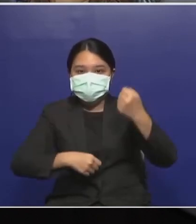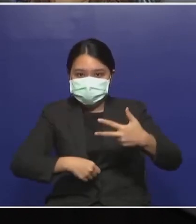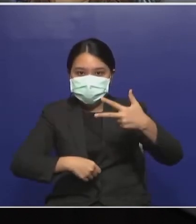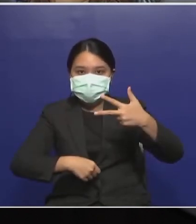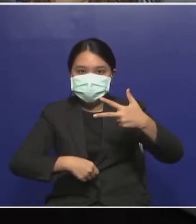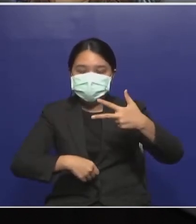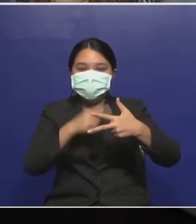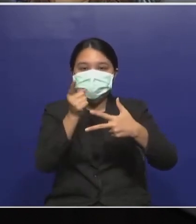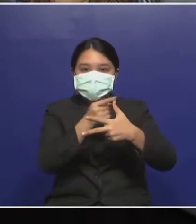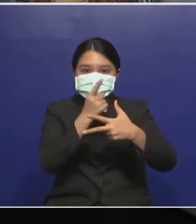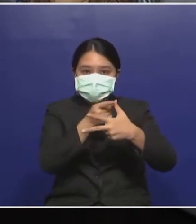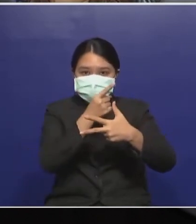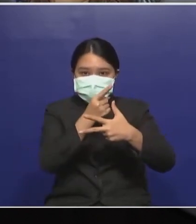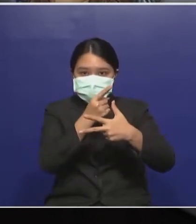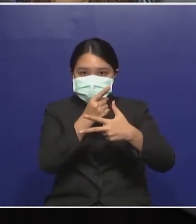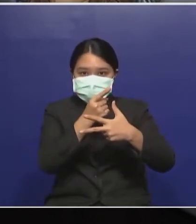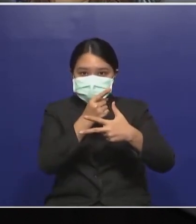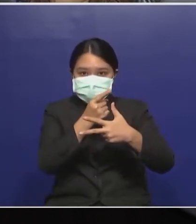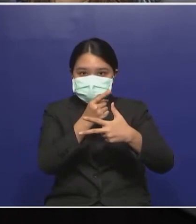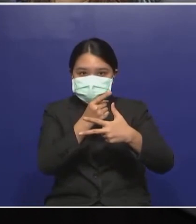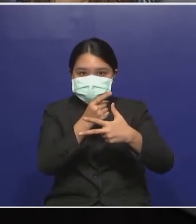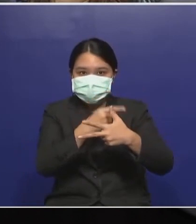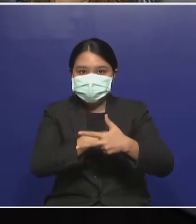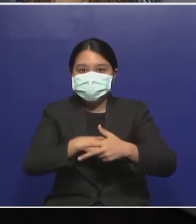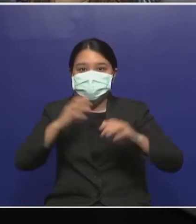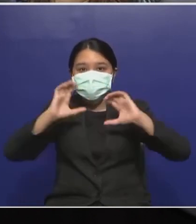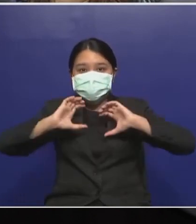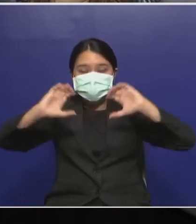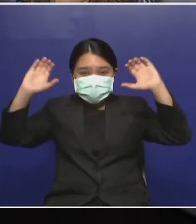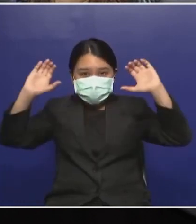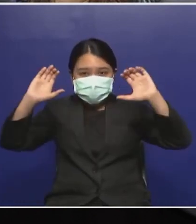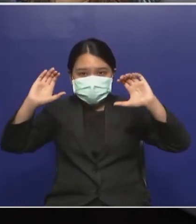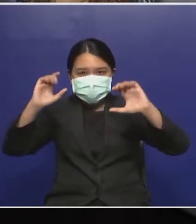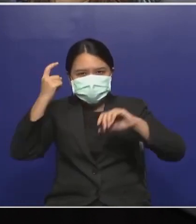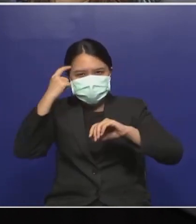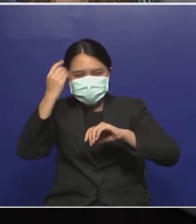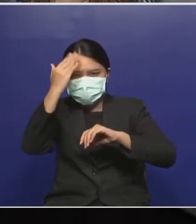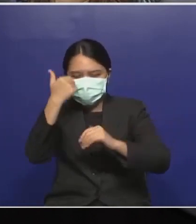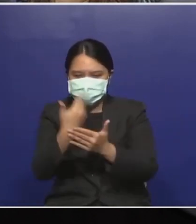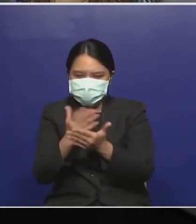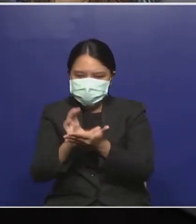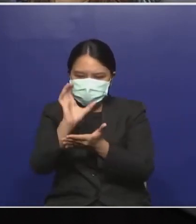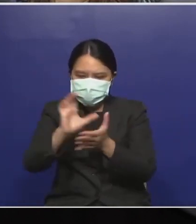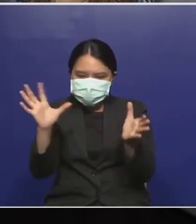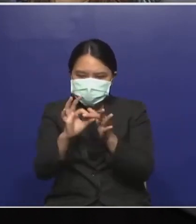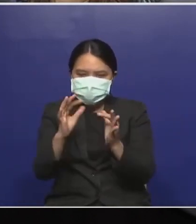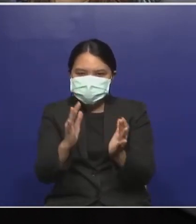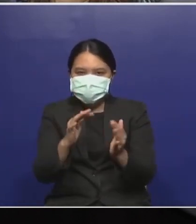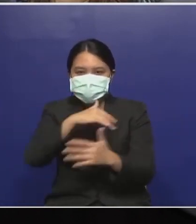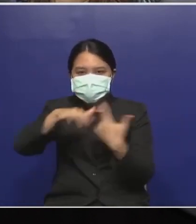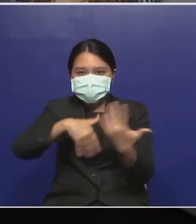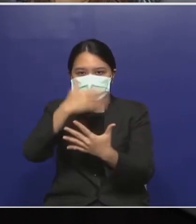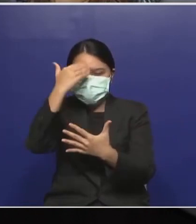ฝื้นฟูที่ 1 ทำไมรฐบาไม่กล้าทจะเพิ่มงบสงบนร้อมใหมากขึ้น7 ปทผ่าน